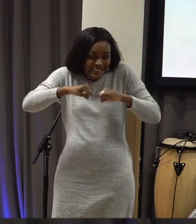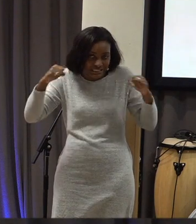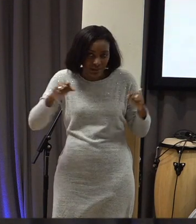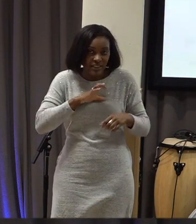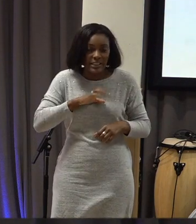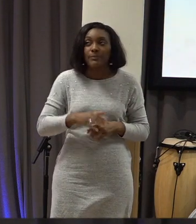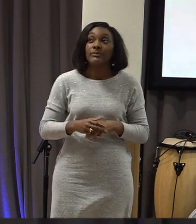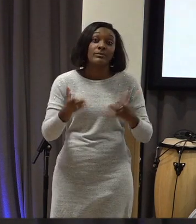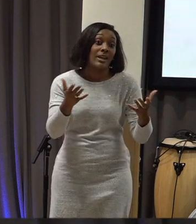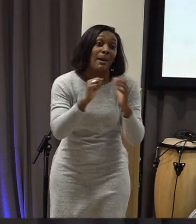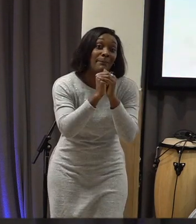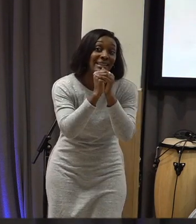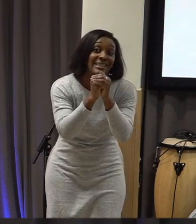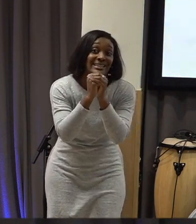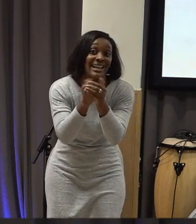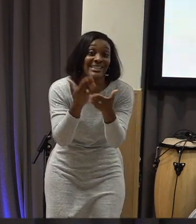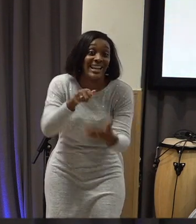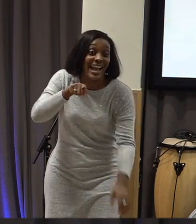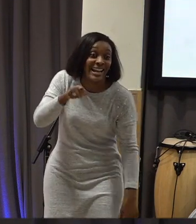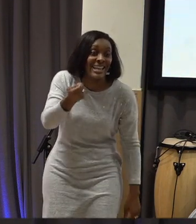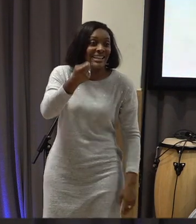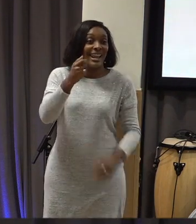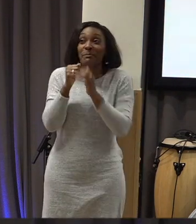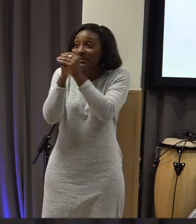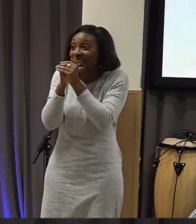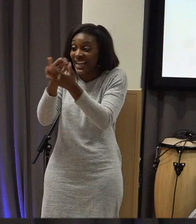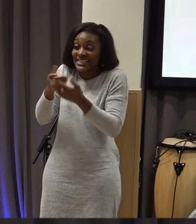La prière est la clé pour rendre à Dieu ce qui lui appartient.